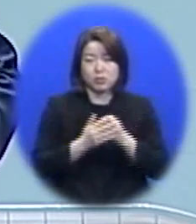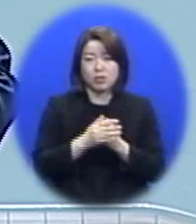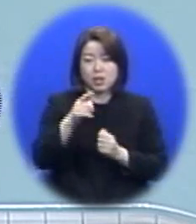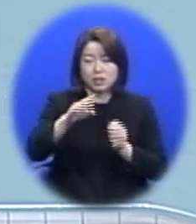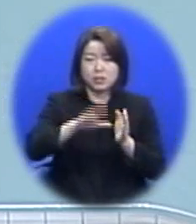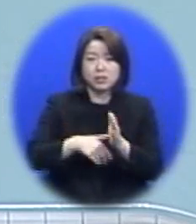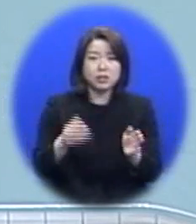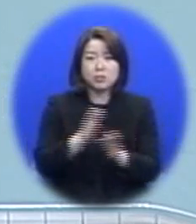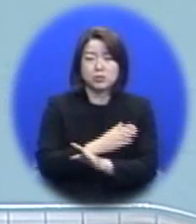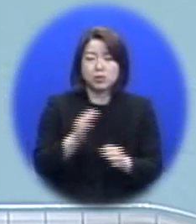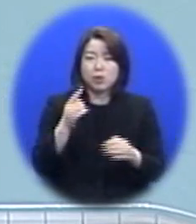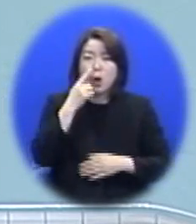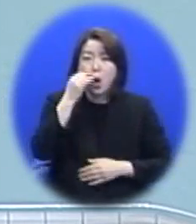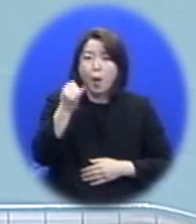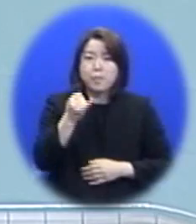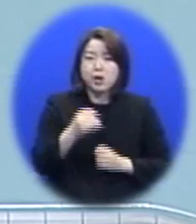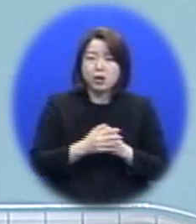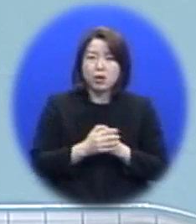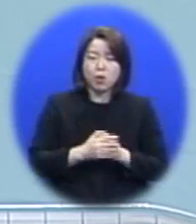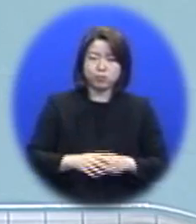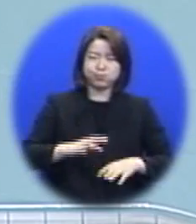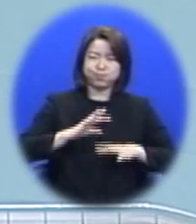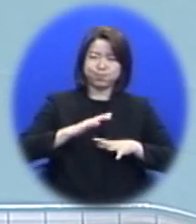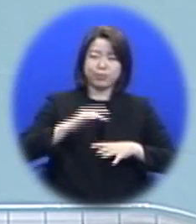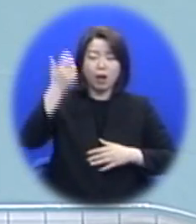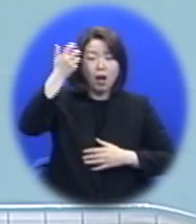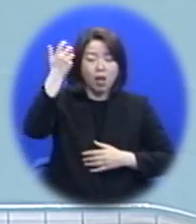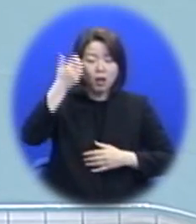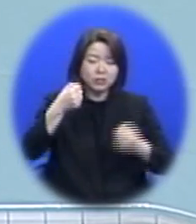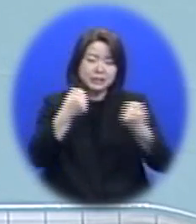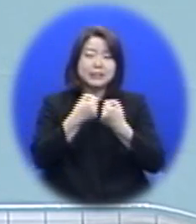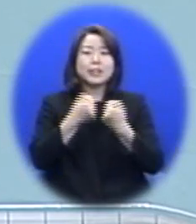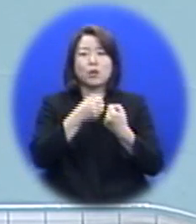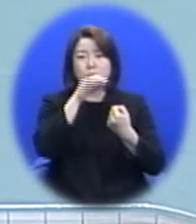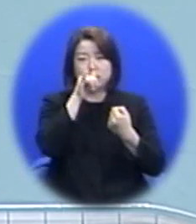그때부터 엄마와 무서운 영적인 싸움을 합니다.